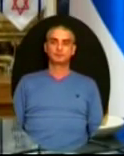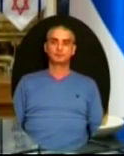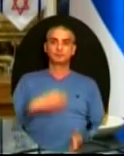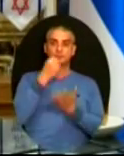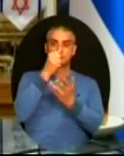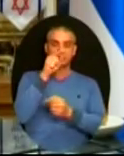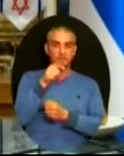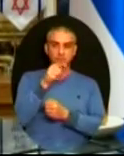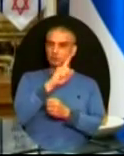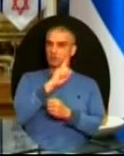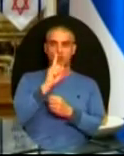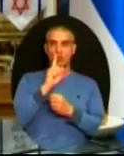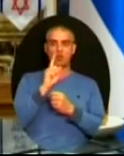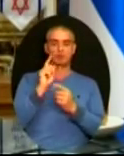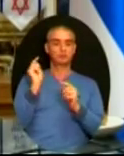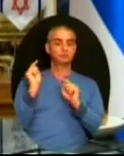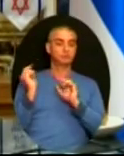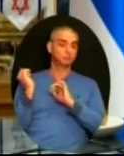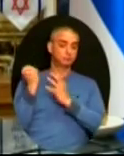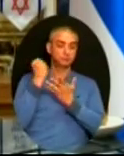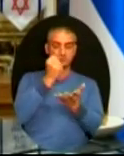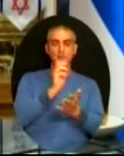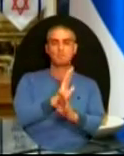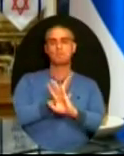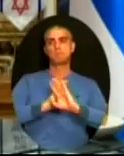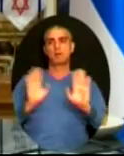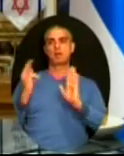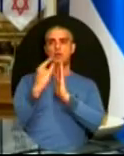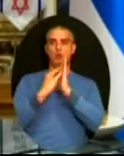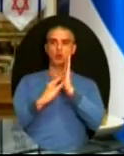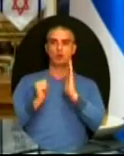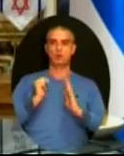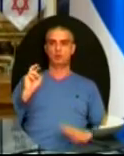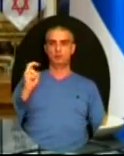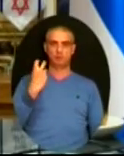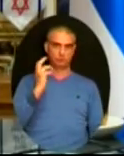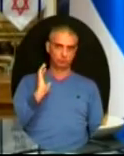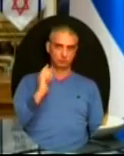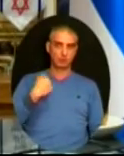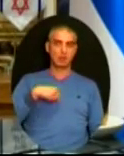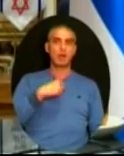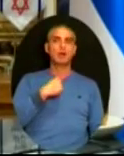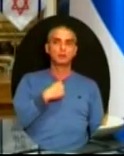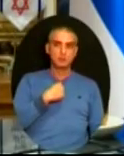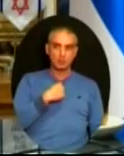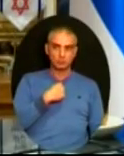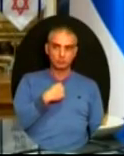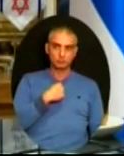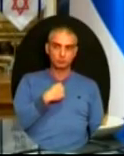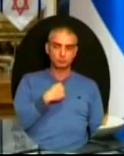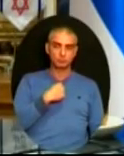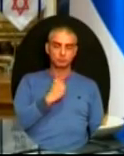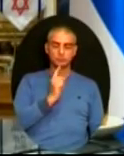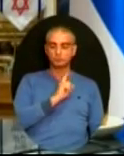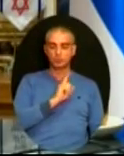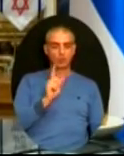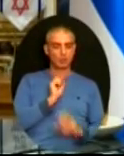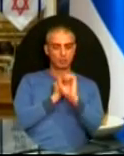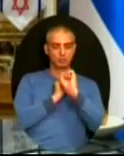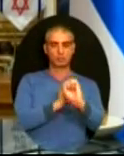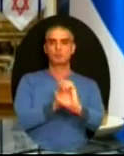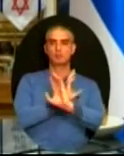התקציב הזה לא יעבור בלי חוק הגיוס, אנחנו לא